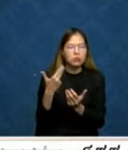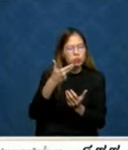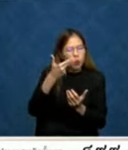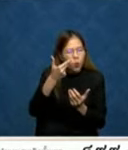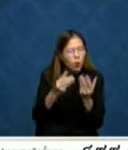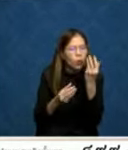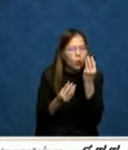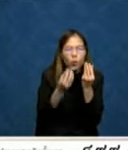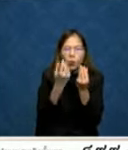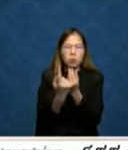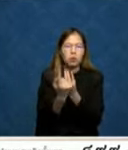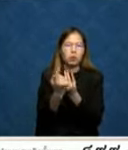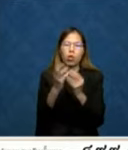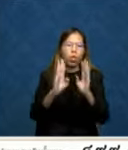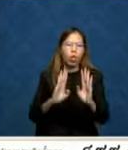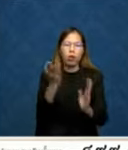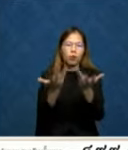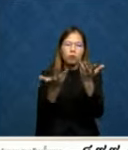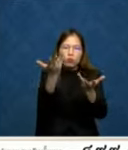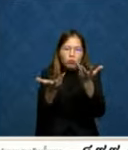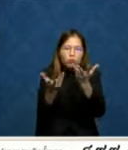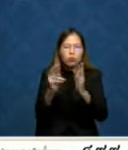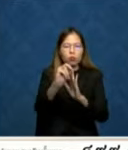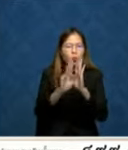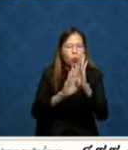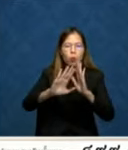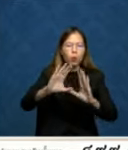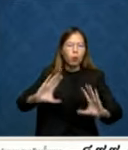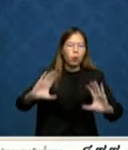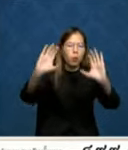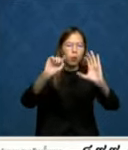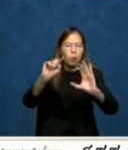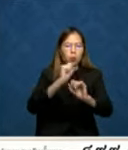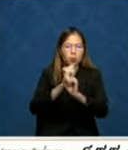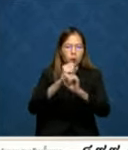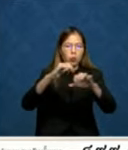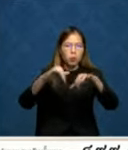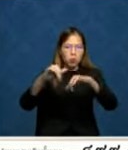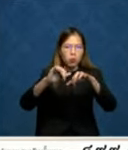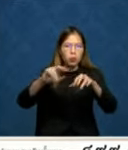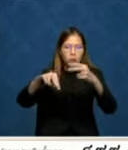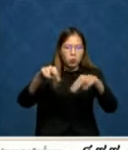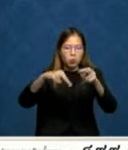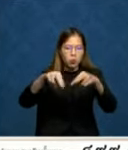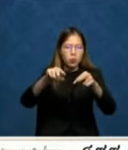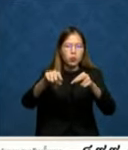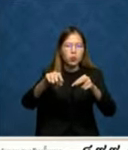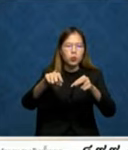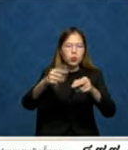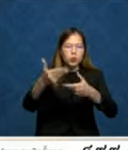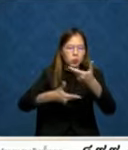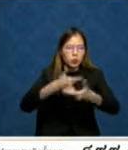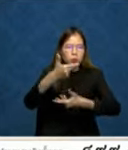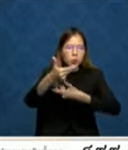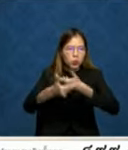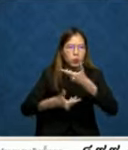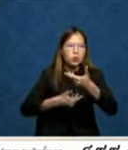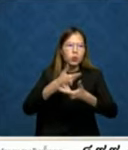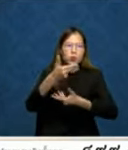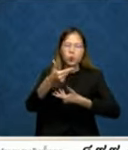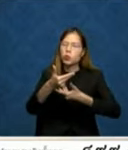งแบบเดียวทั้งหมดนี้เป็นเรื่องของนโยบายรัฐและกลไกการกำกับดูแลตลาดค้าปลีกของไทยที่เดิมก็กระจุกตั